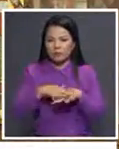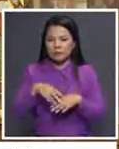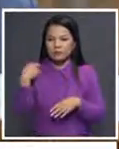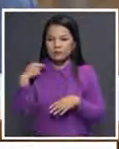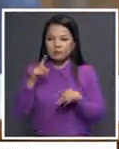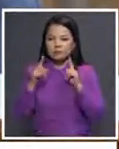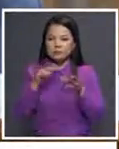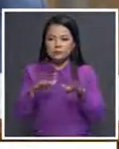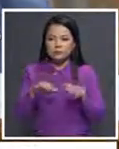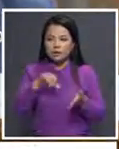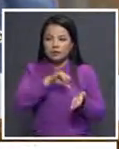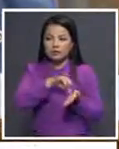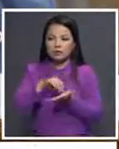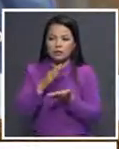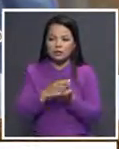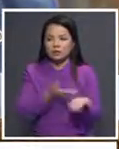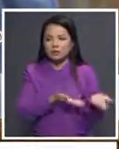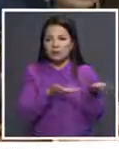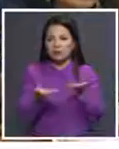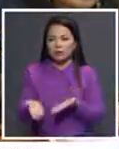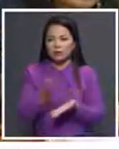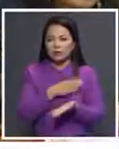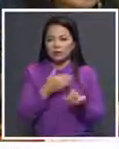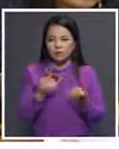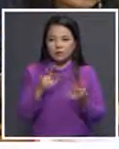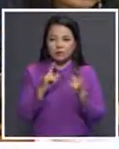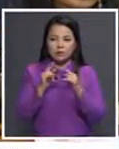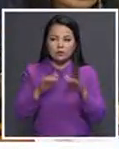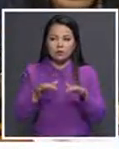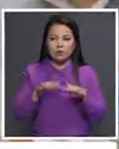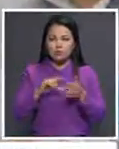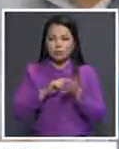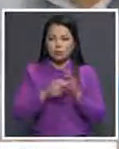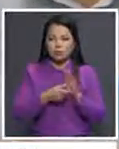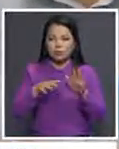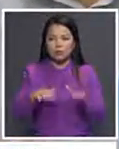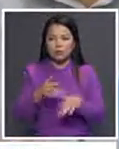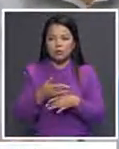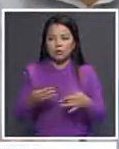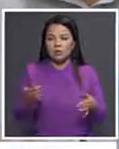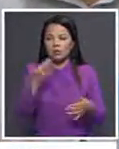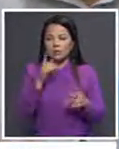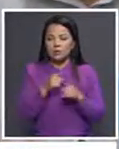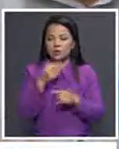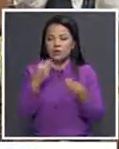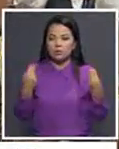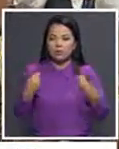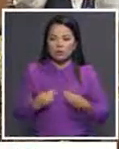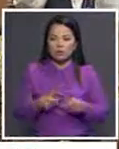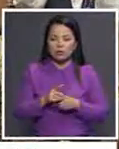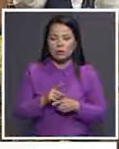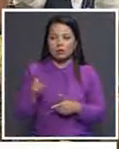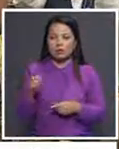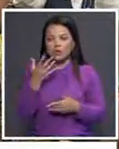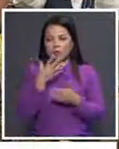басшылығы қабылдады. Мажарстанның символы болып есептелетін парламент ғимаратына түрлі ұлт өкілдері ұлттық киімдері мен туларын ұстап